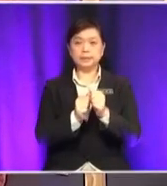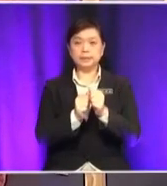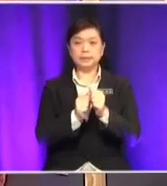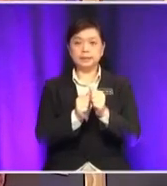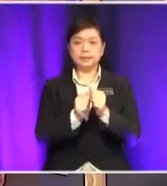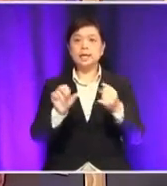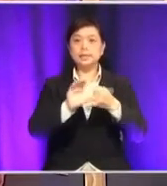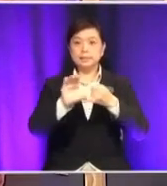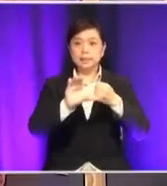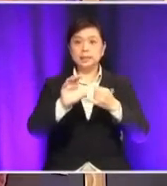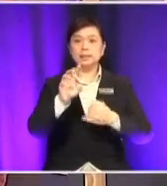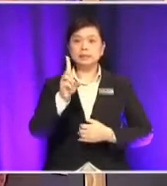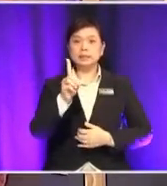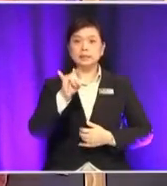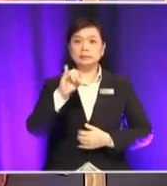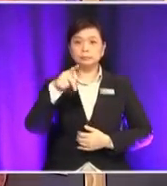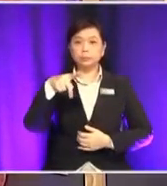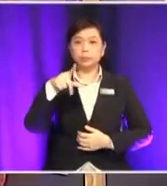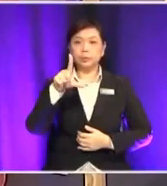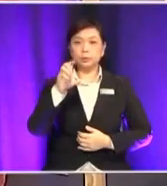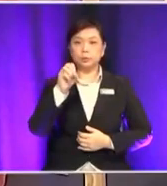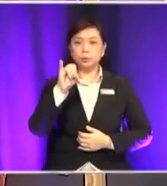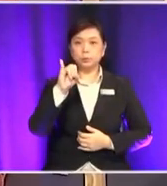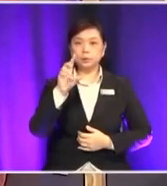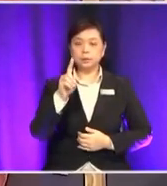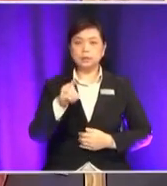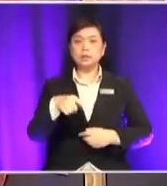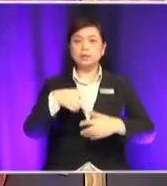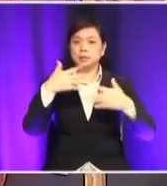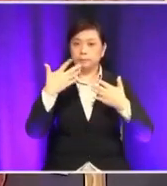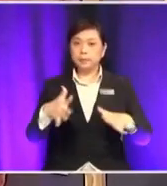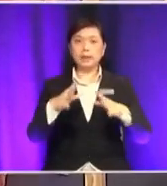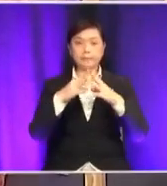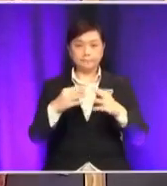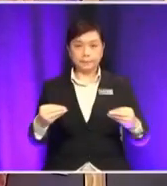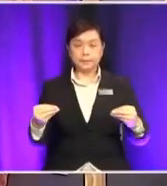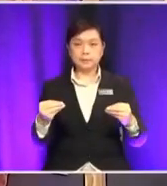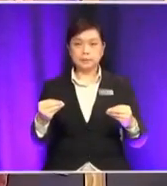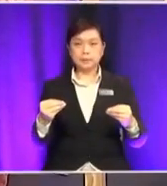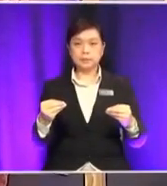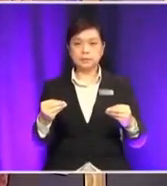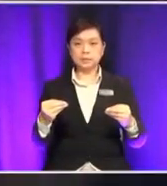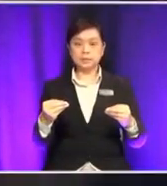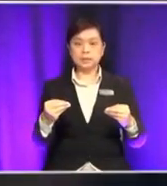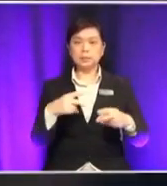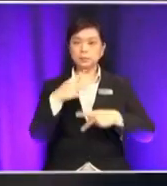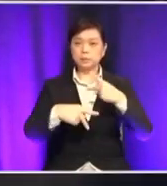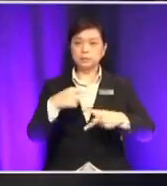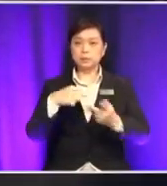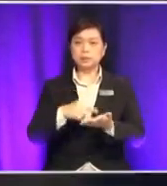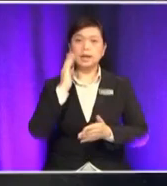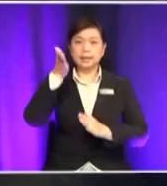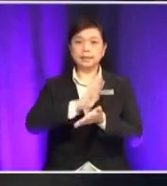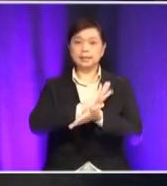ya oke so apabila kita sudah selesai meiosis kita tiba-tiba akan menjawab di heploy ah so itu